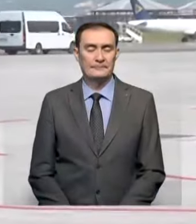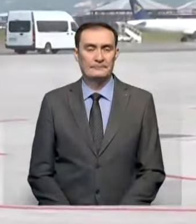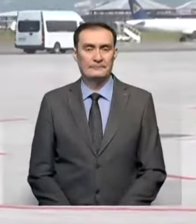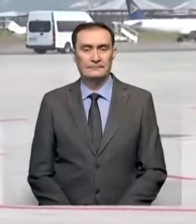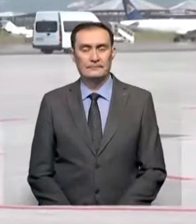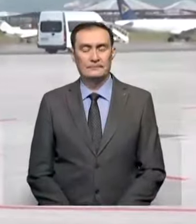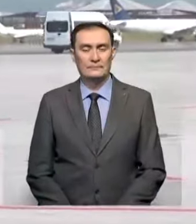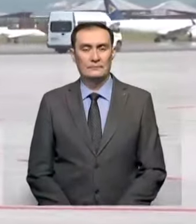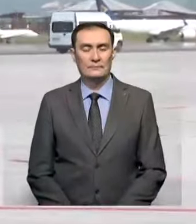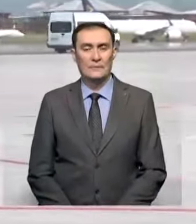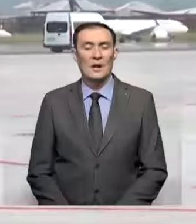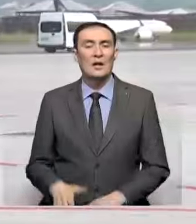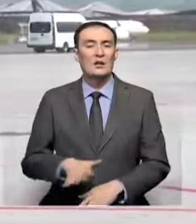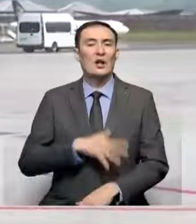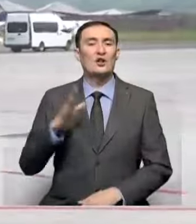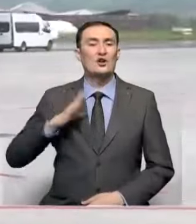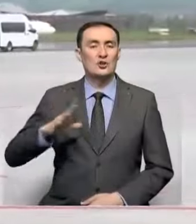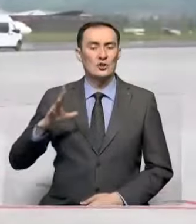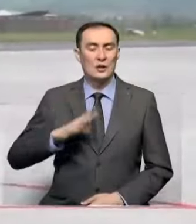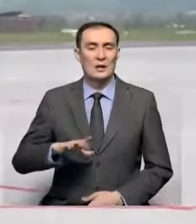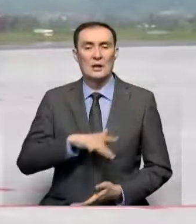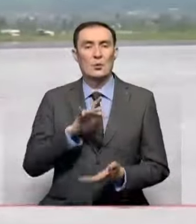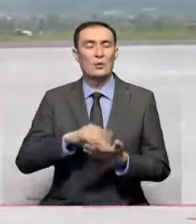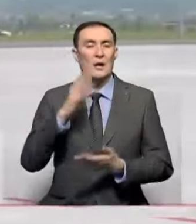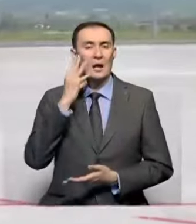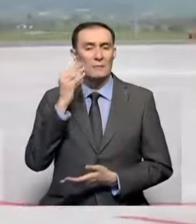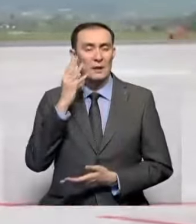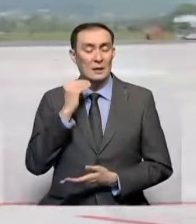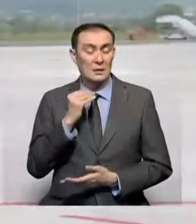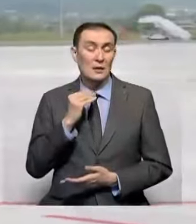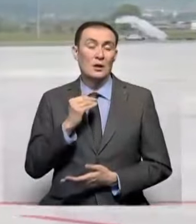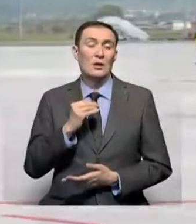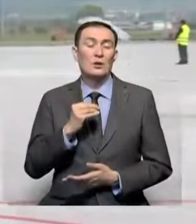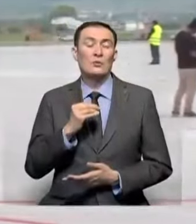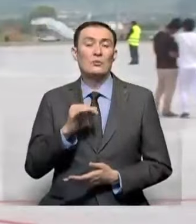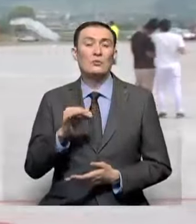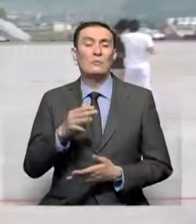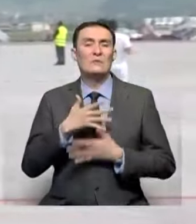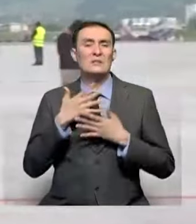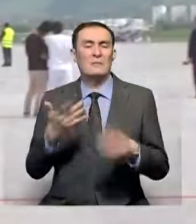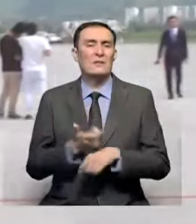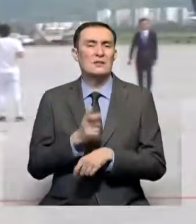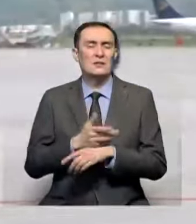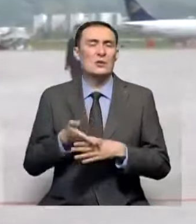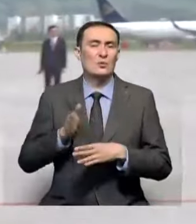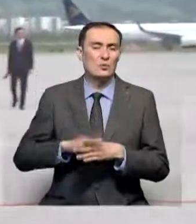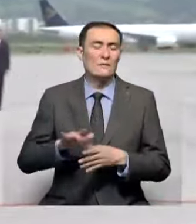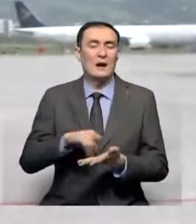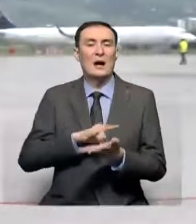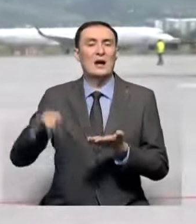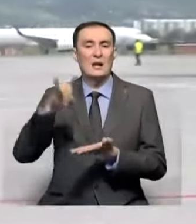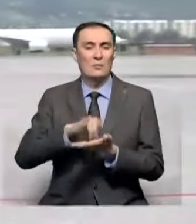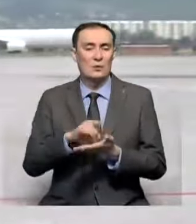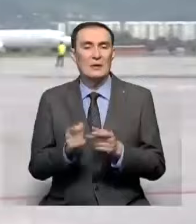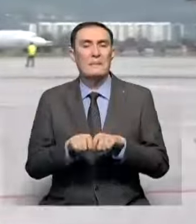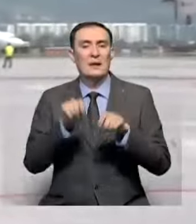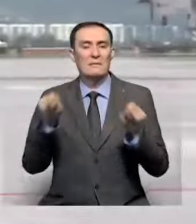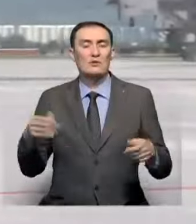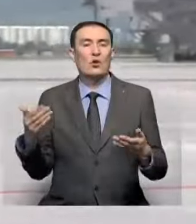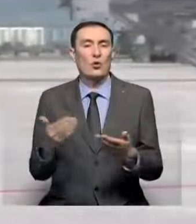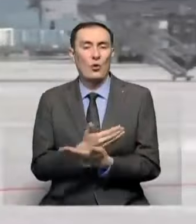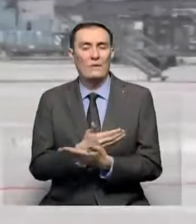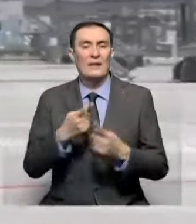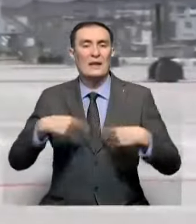подробности долгожданное событие для Алмааты Да впрочем И не только у самого загруженного аэропорта в стране появился новый